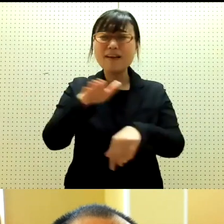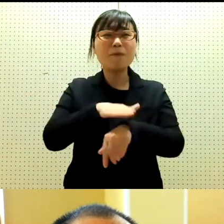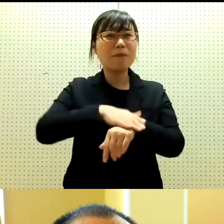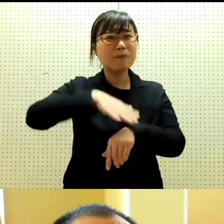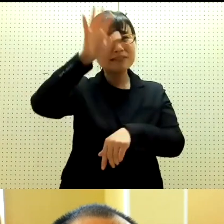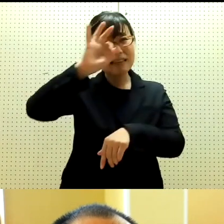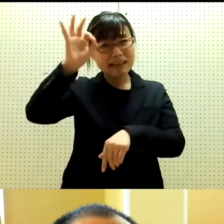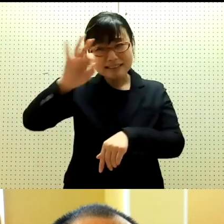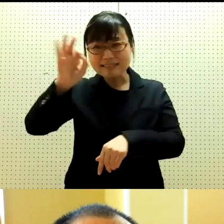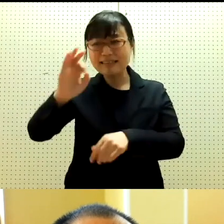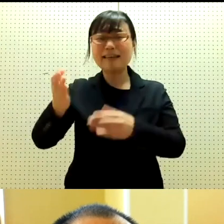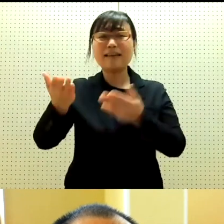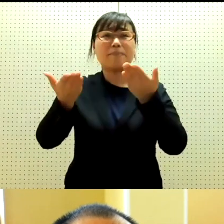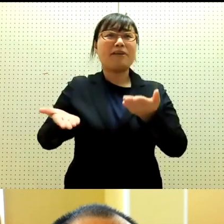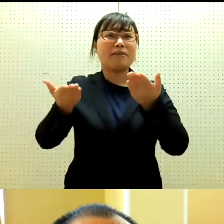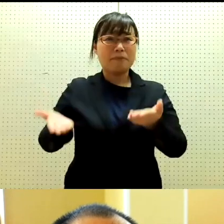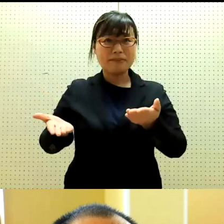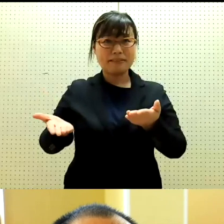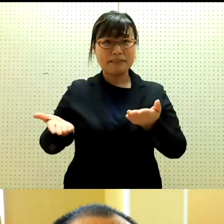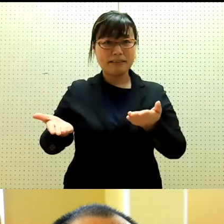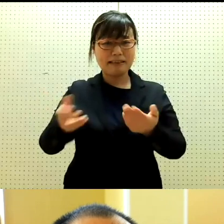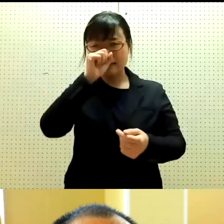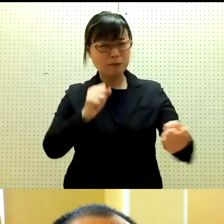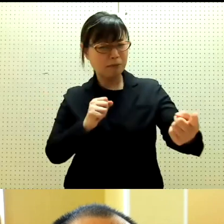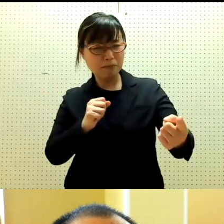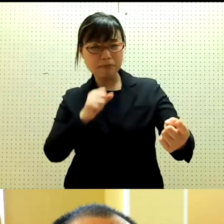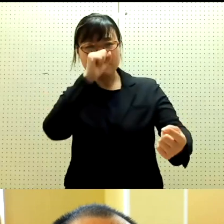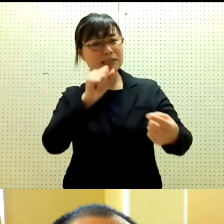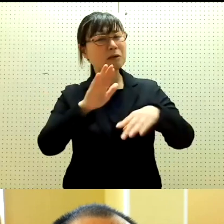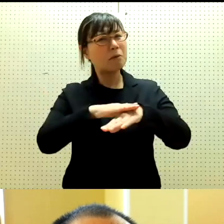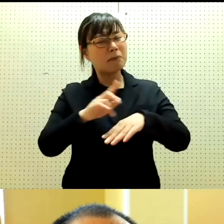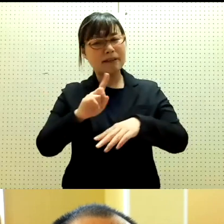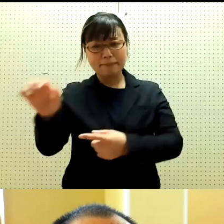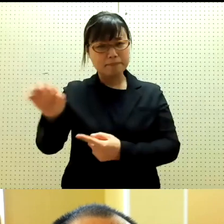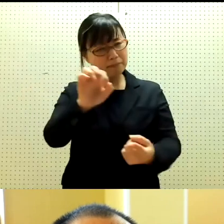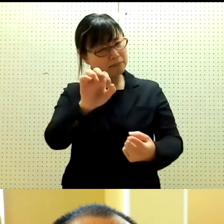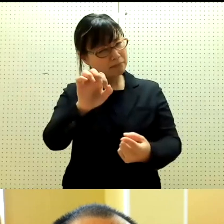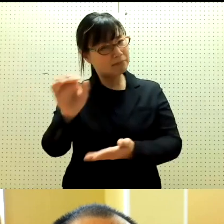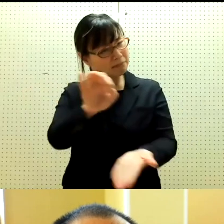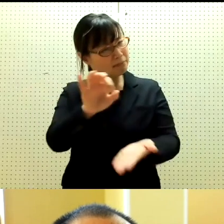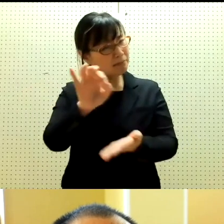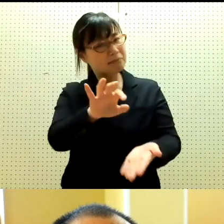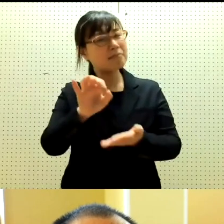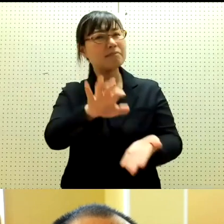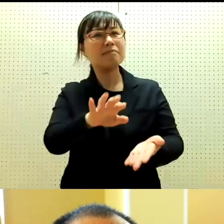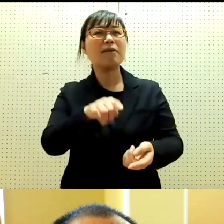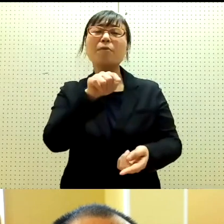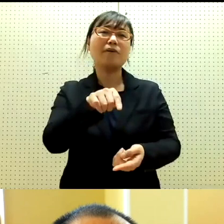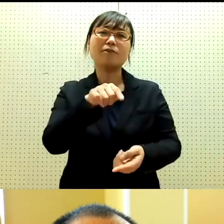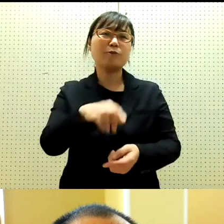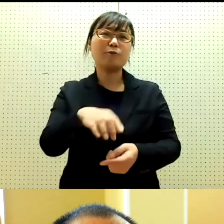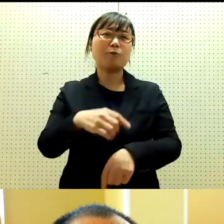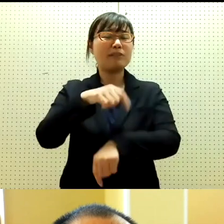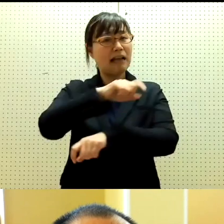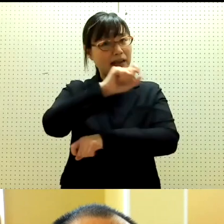して、で、どれが有効かなって当てていくのはやっぱかなり時間のかかることで、あと手間のかかることでもあります。正直で